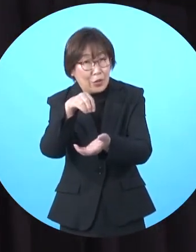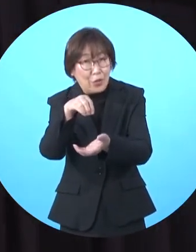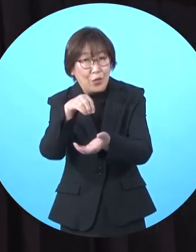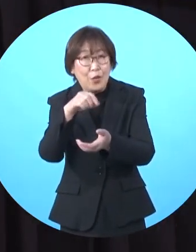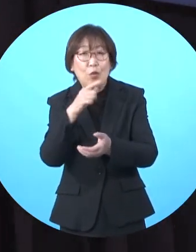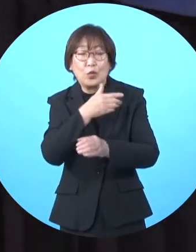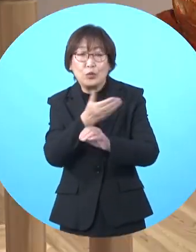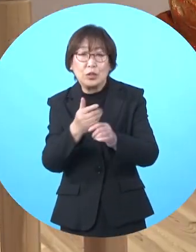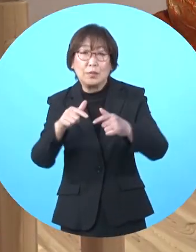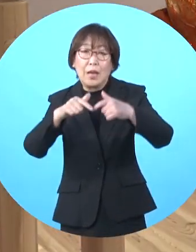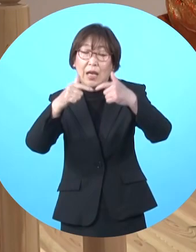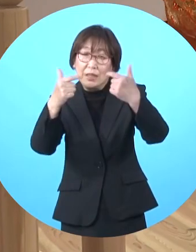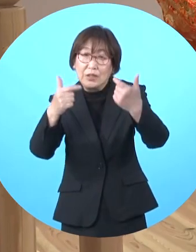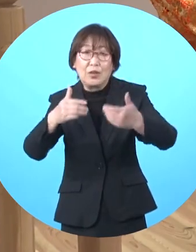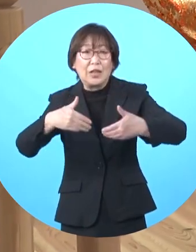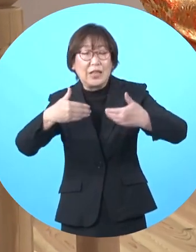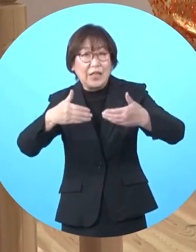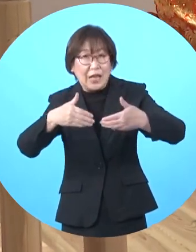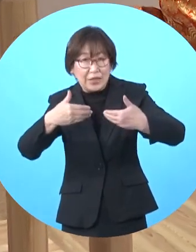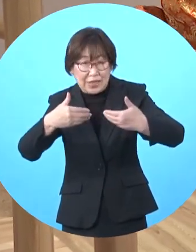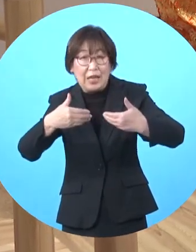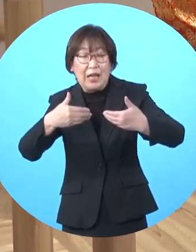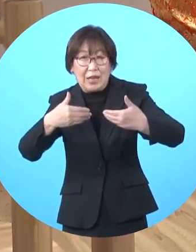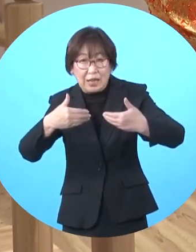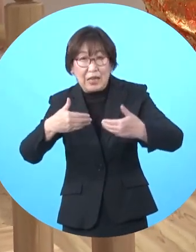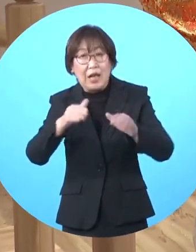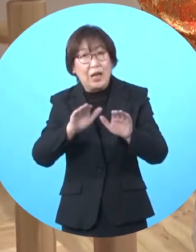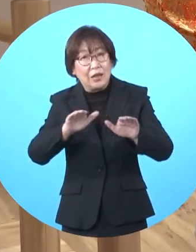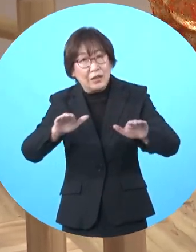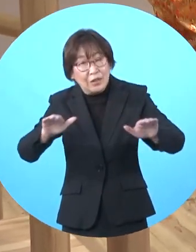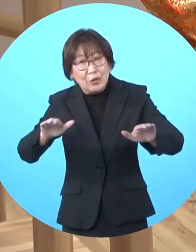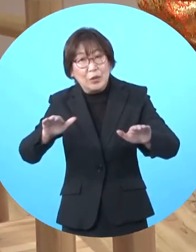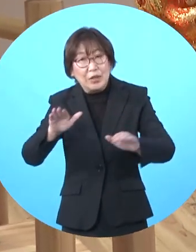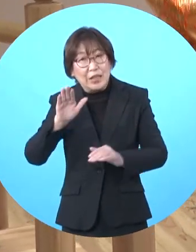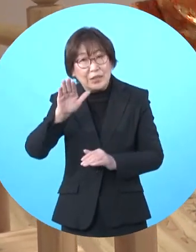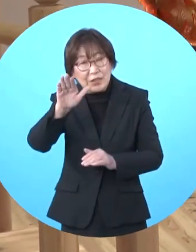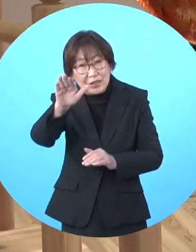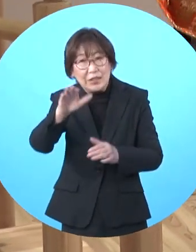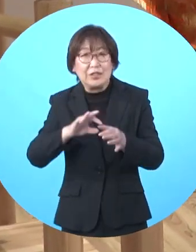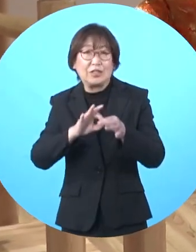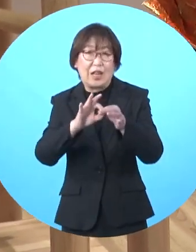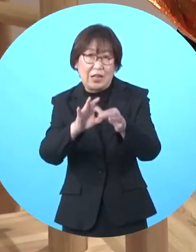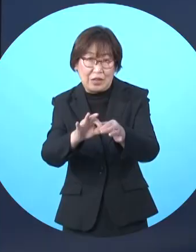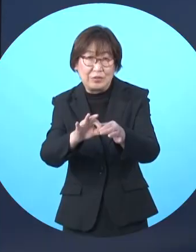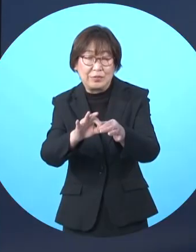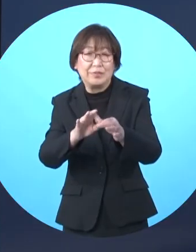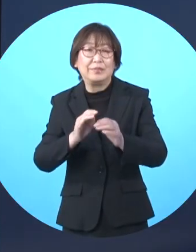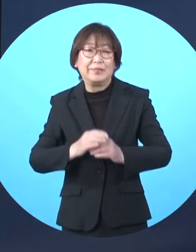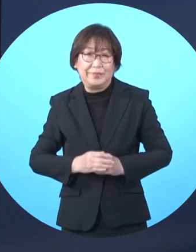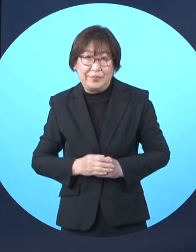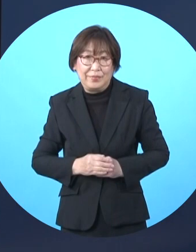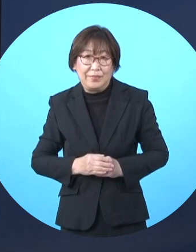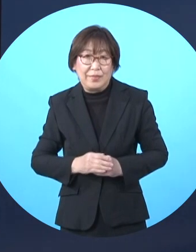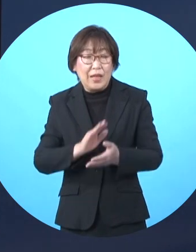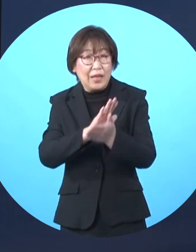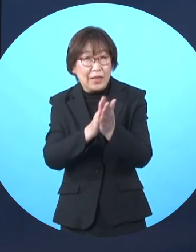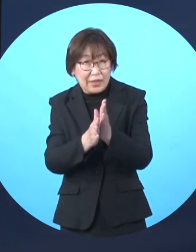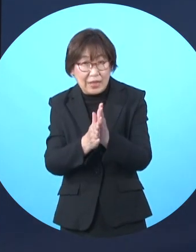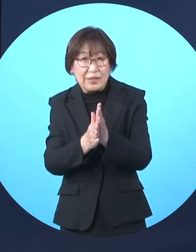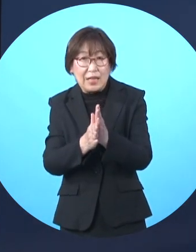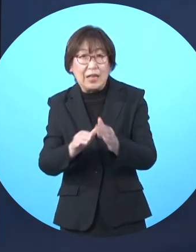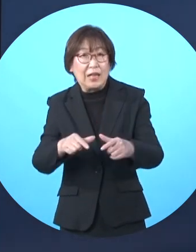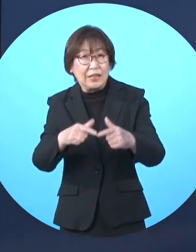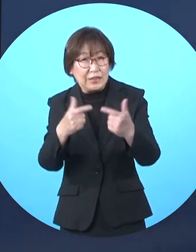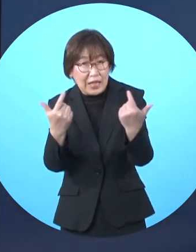へしっかりと引き継がれる、そうした拠点に今育ちつつあるところでもあります。県産材の素晴らし